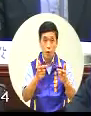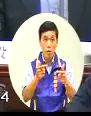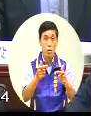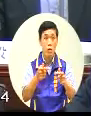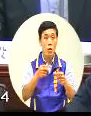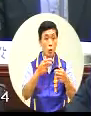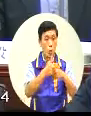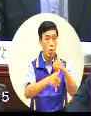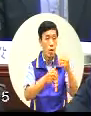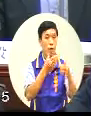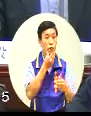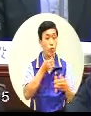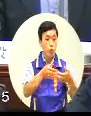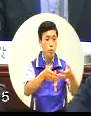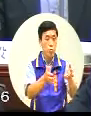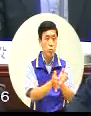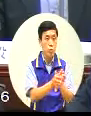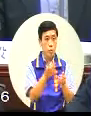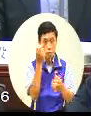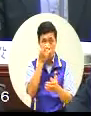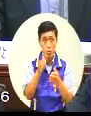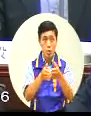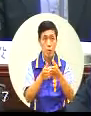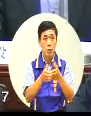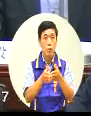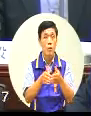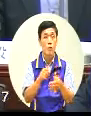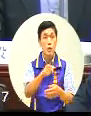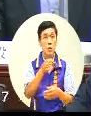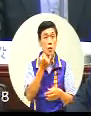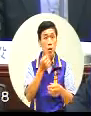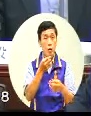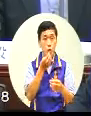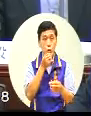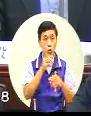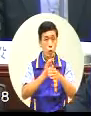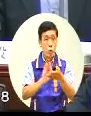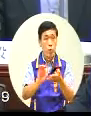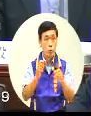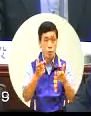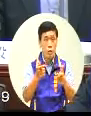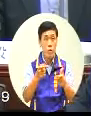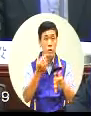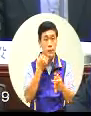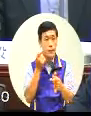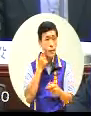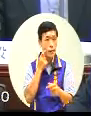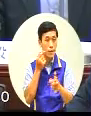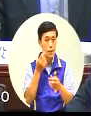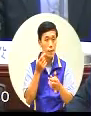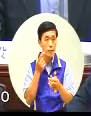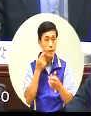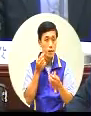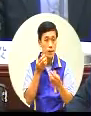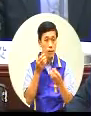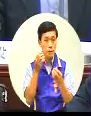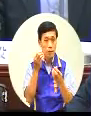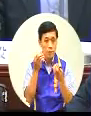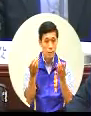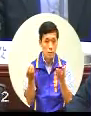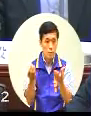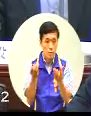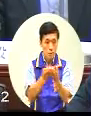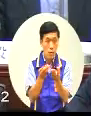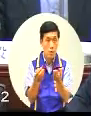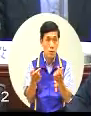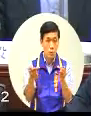立马要检查，因为非食用的可能税的比较低啦，或者是他鱼目混珠跑到食物链去你也不晓得。 我是